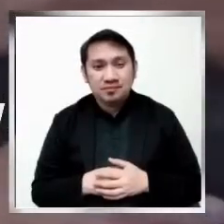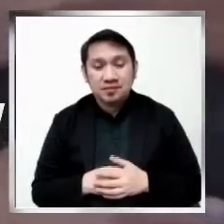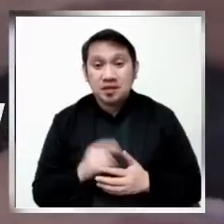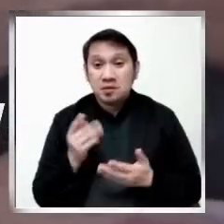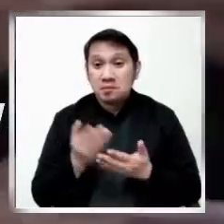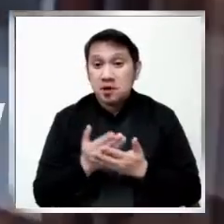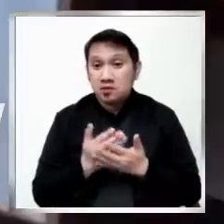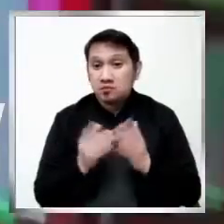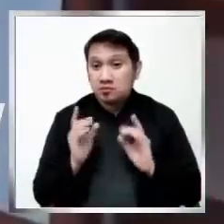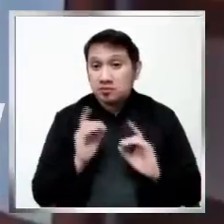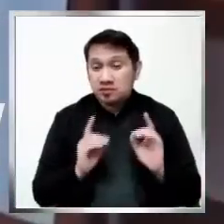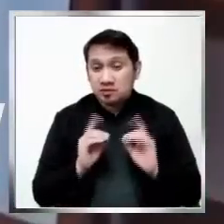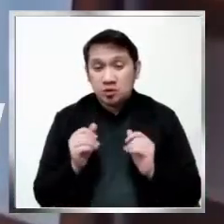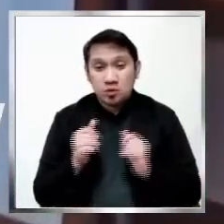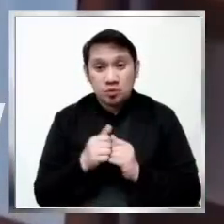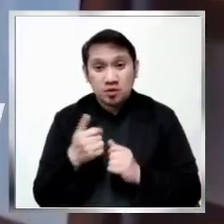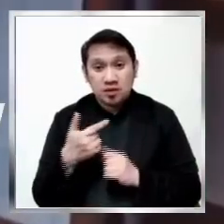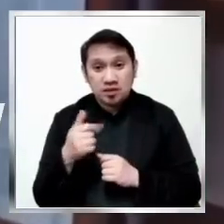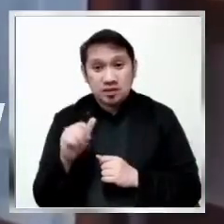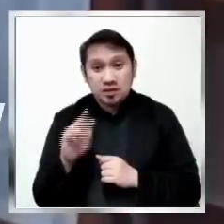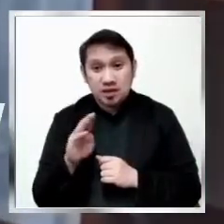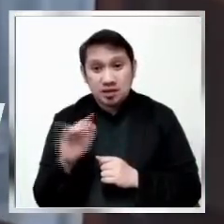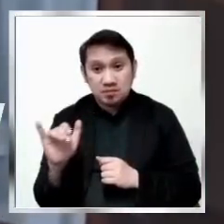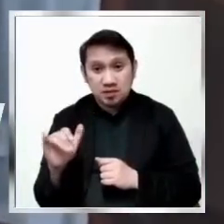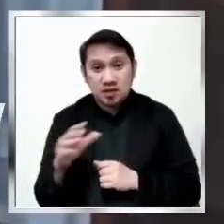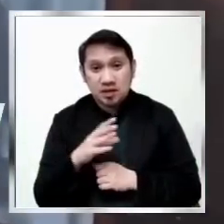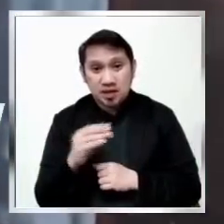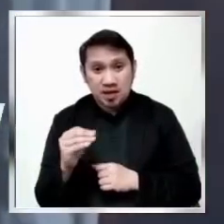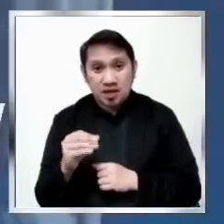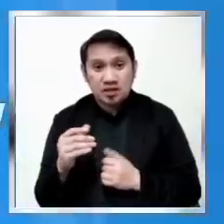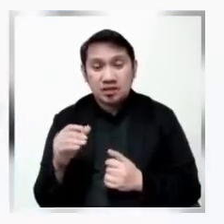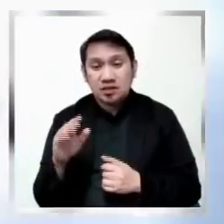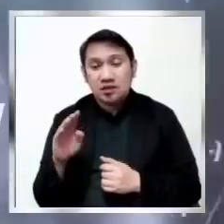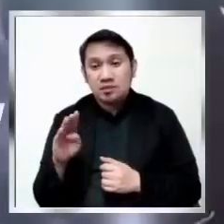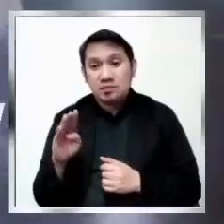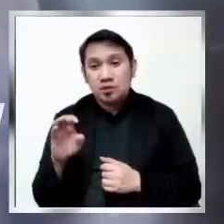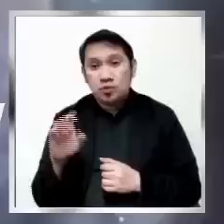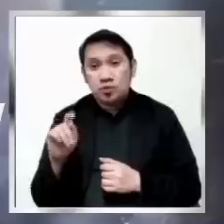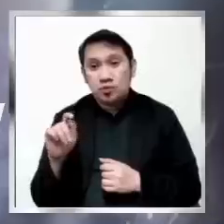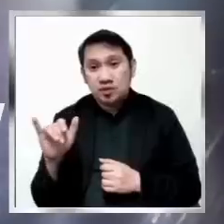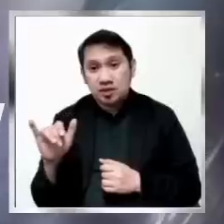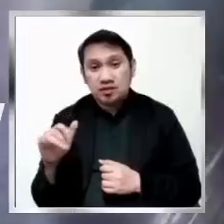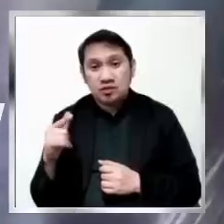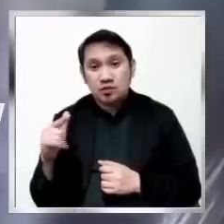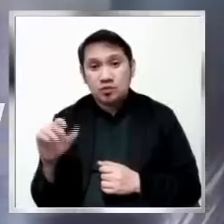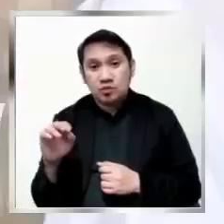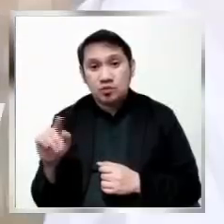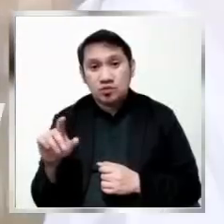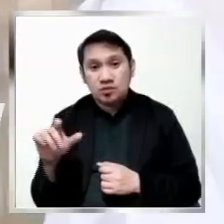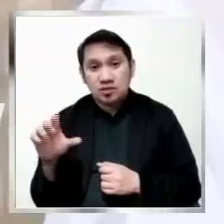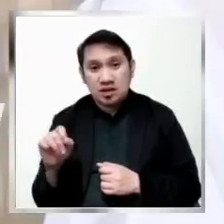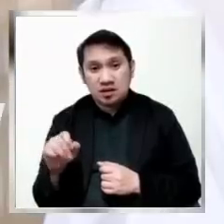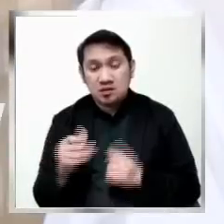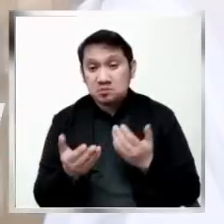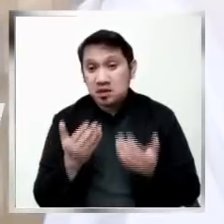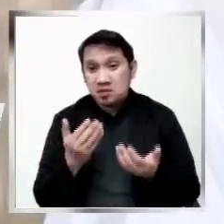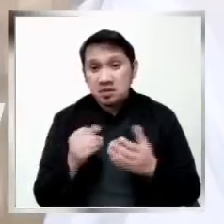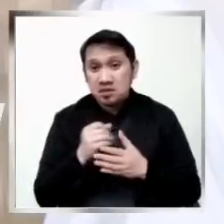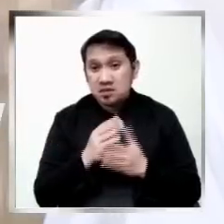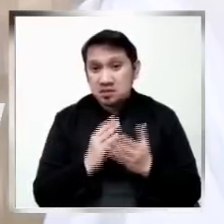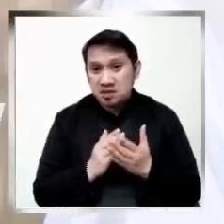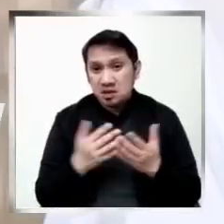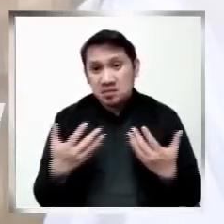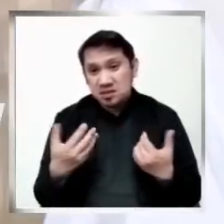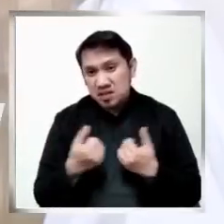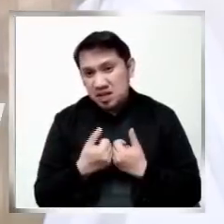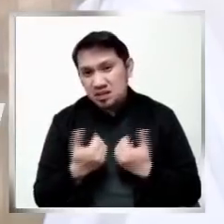baliktambalan nila ni Gabby Concepcion kasama si Beauty Gonzalez. Kaiba, mas mabigat, mas of course challenging,